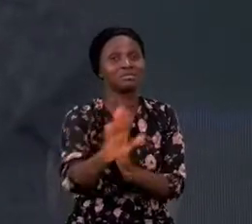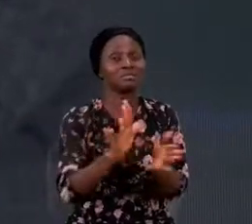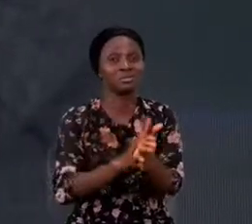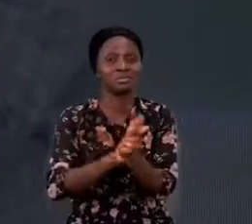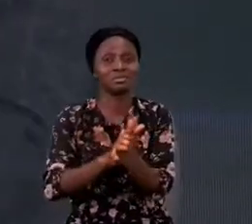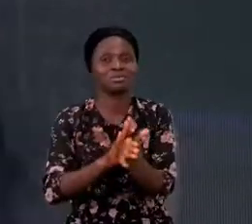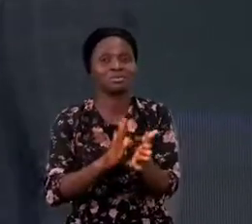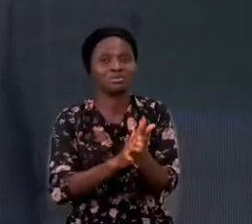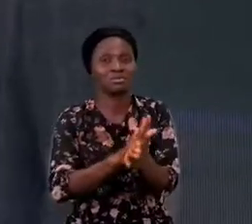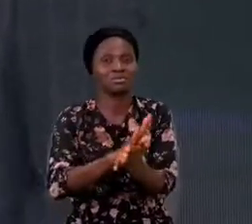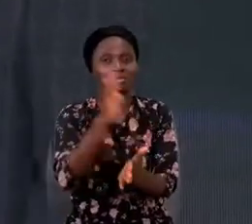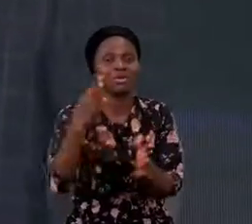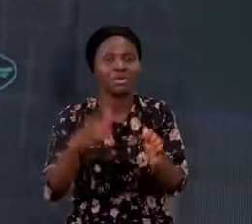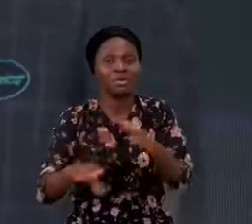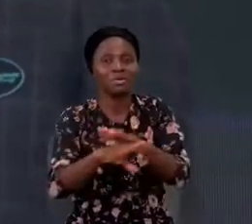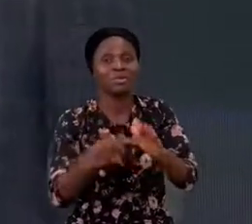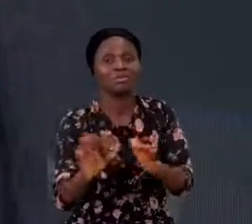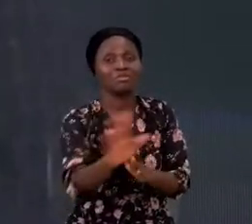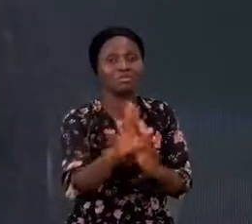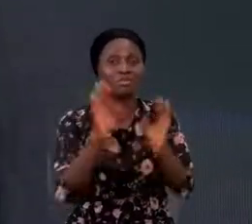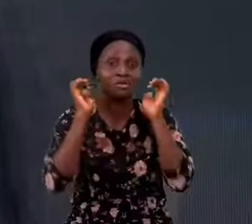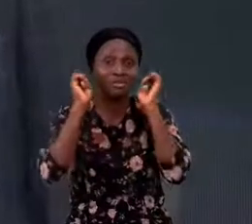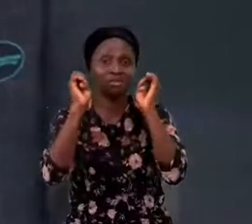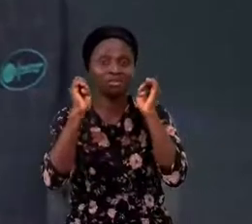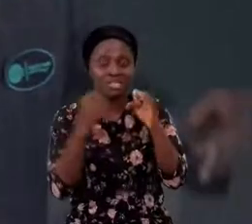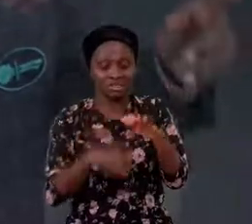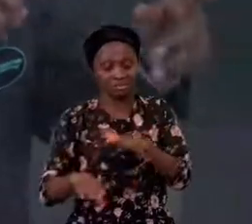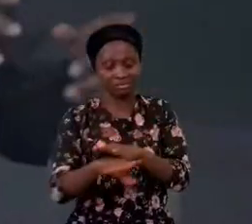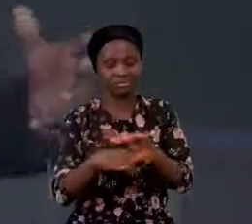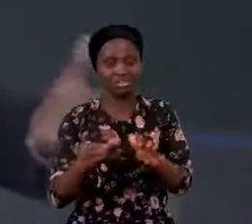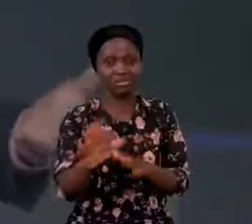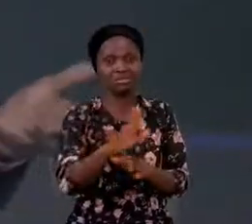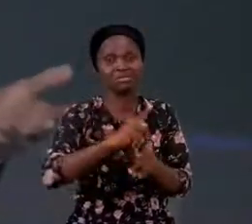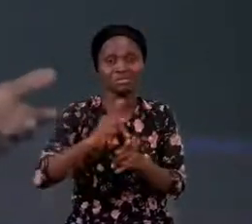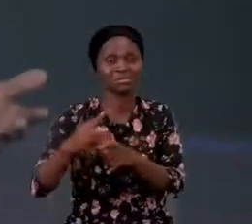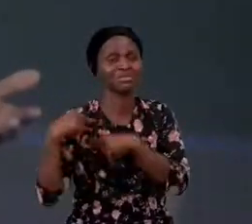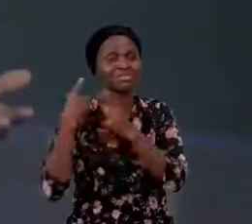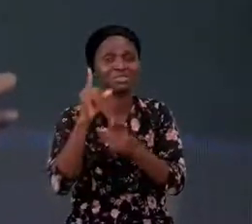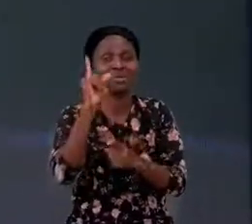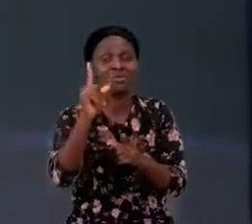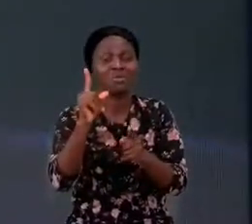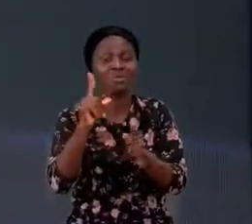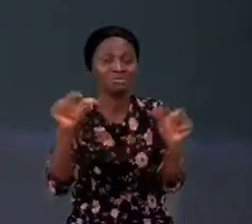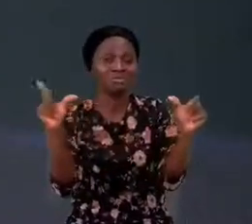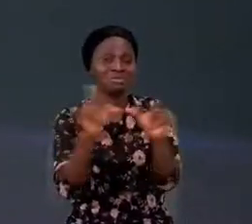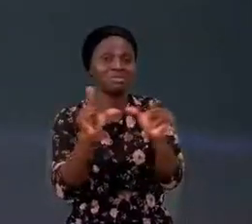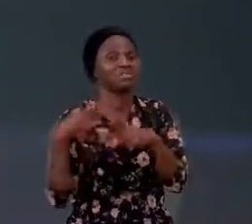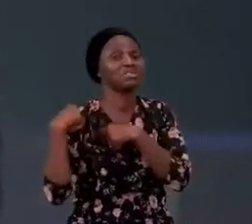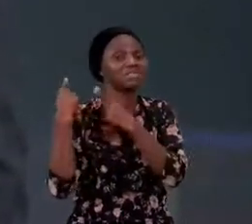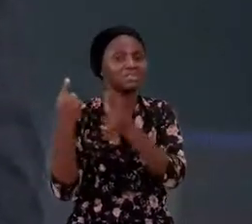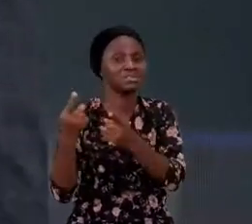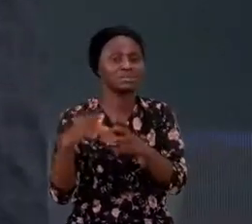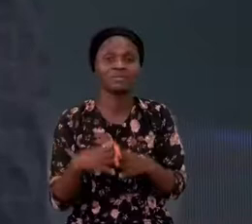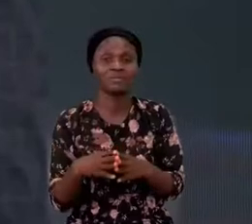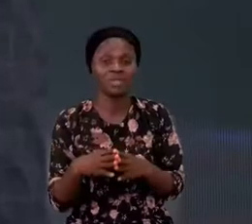profession. Ah, tu connais ta place? Non. Ton siège est là-bas. Mais aujourd'hui, Dieu va déplacer ton siège